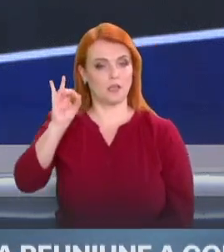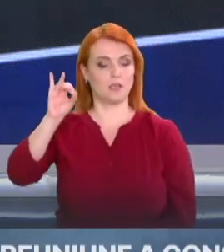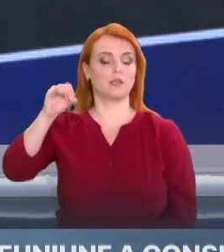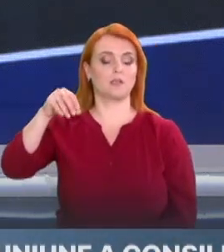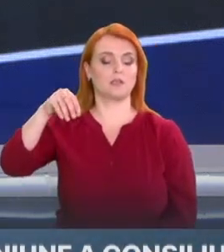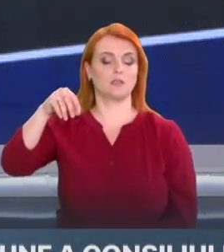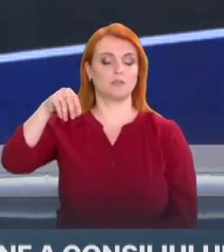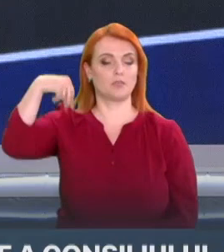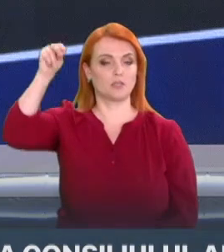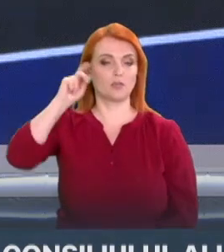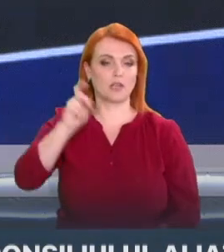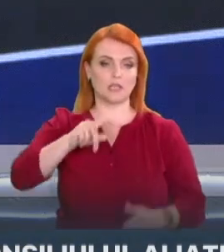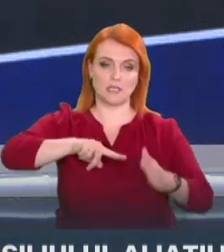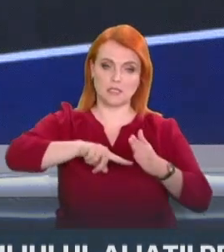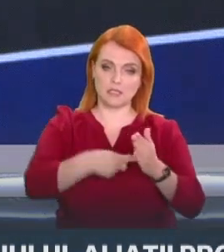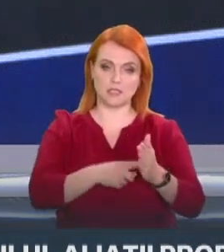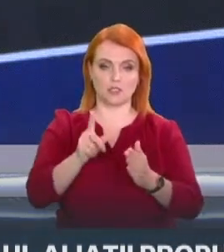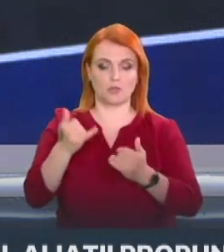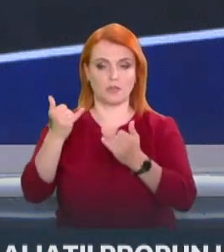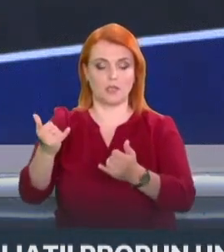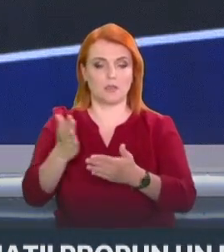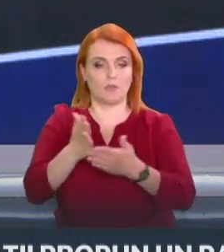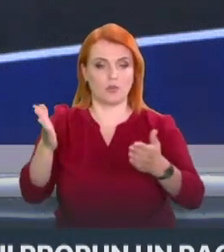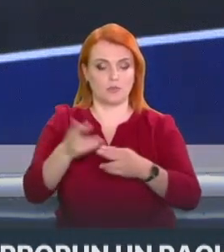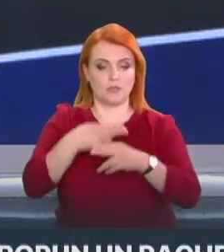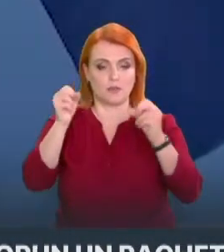garanții de securitate și o invitație clară din partea Alianței.